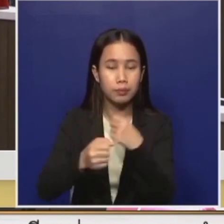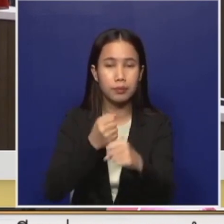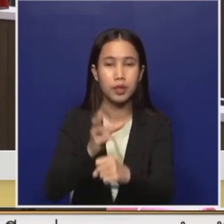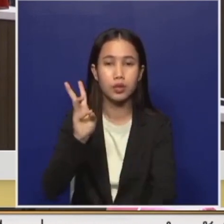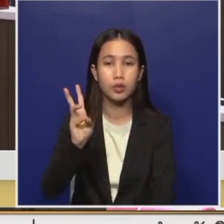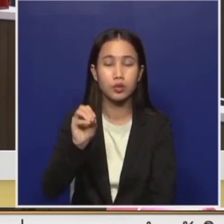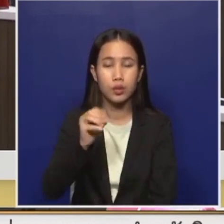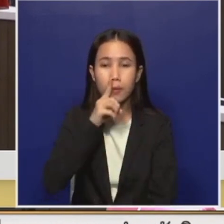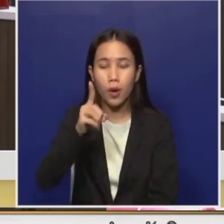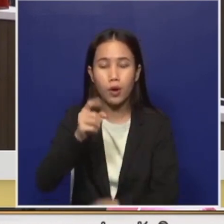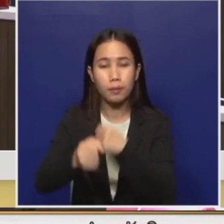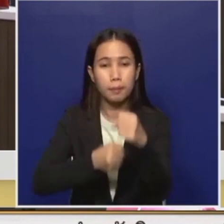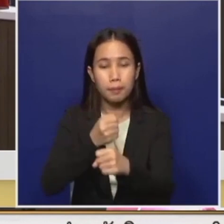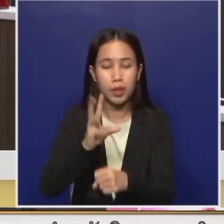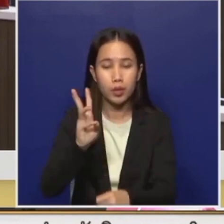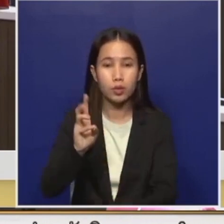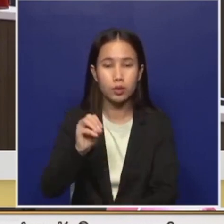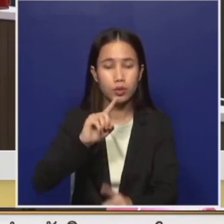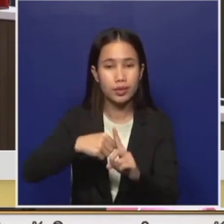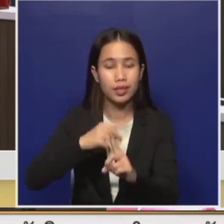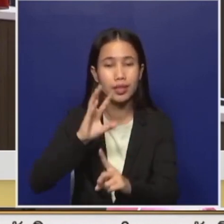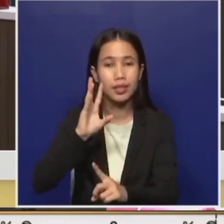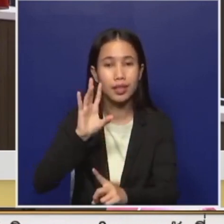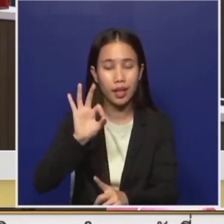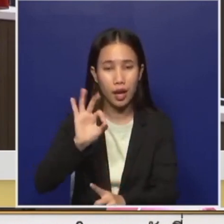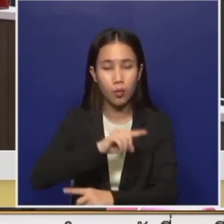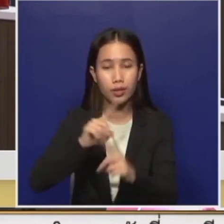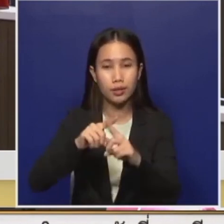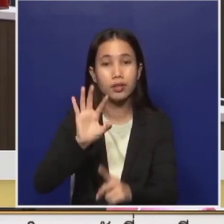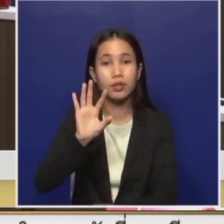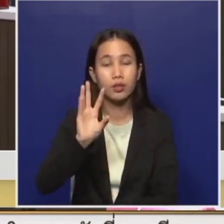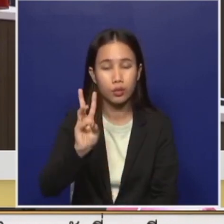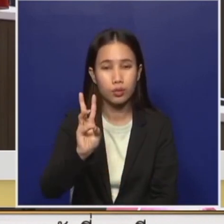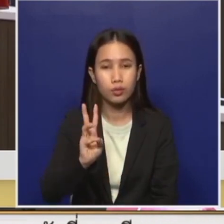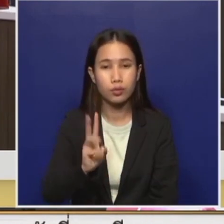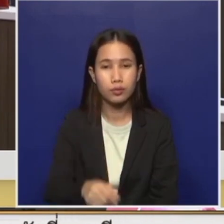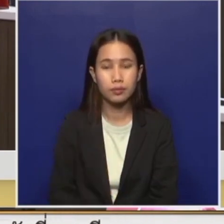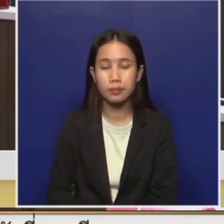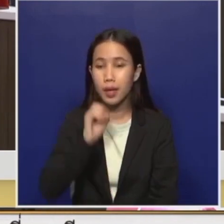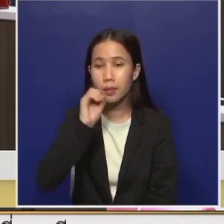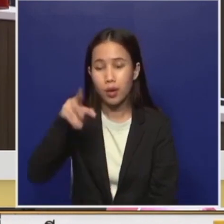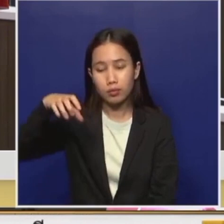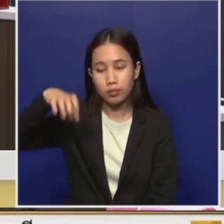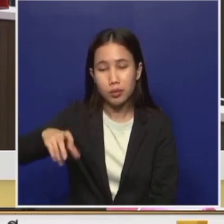มาป 60ครำนั่ครั 6 กัยา 60ไปรองกองปราบไปร้กองปราบ